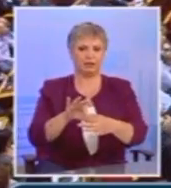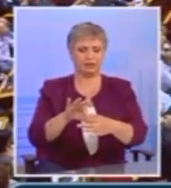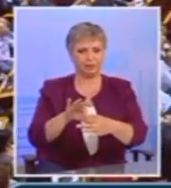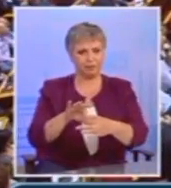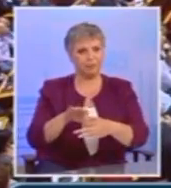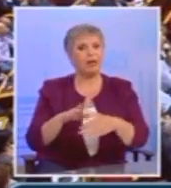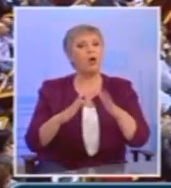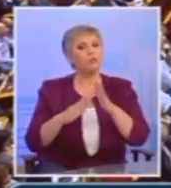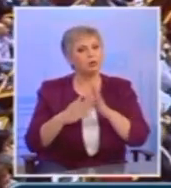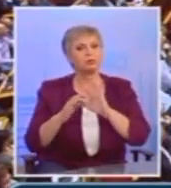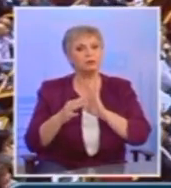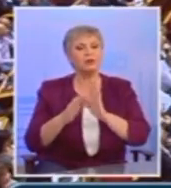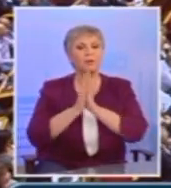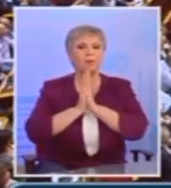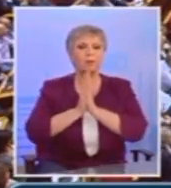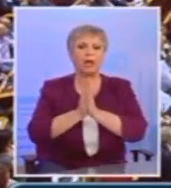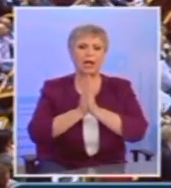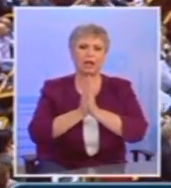Παρακαλώ πολύ.